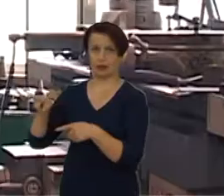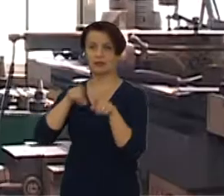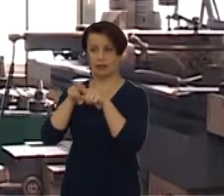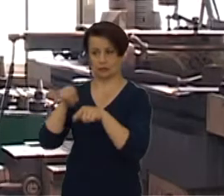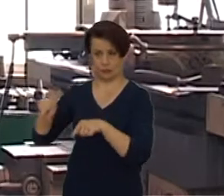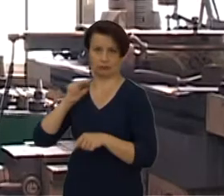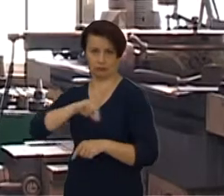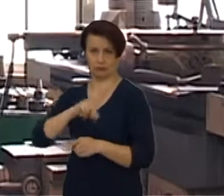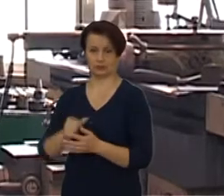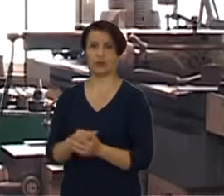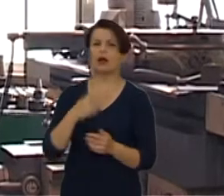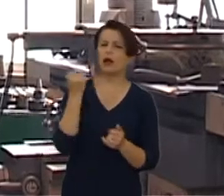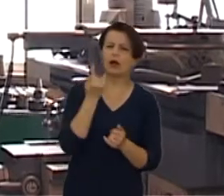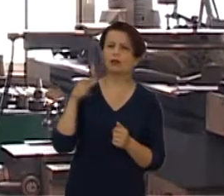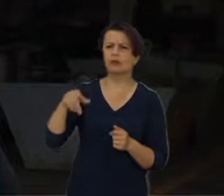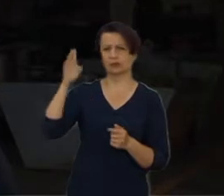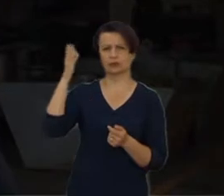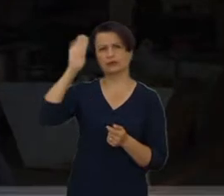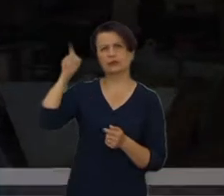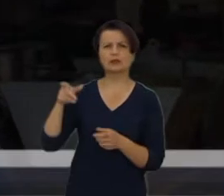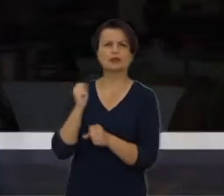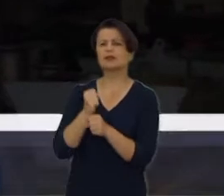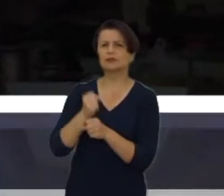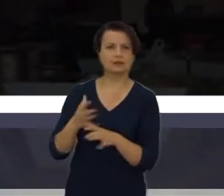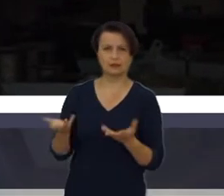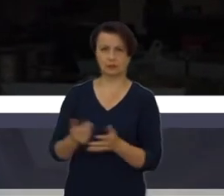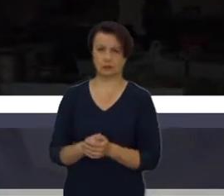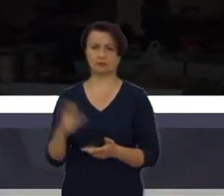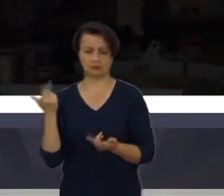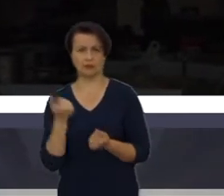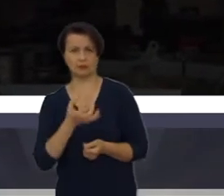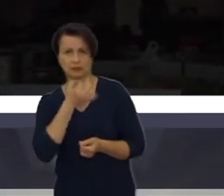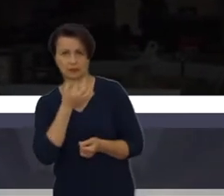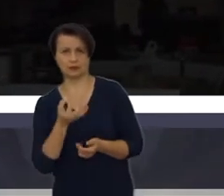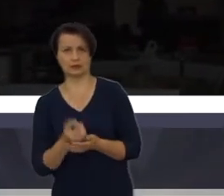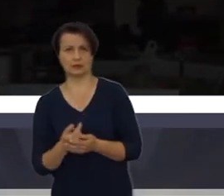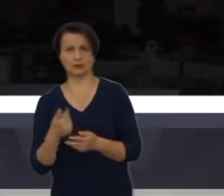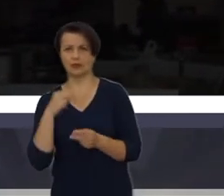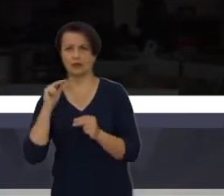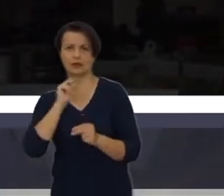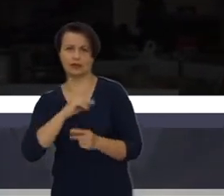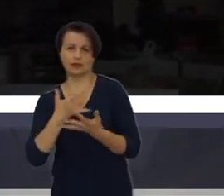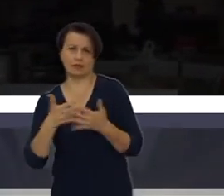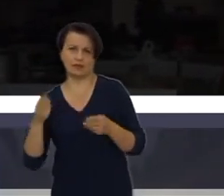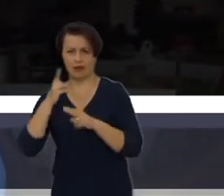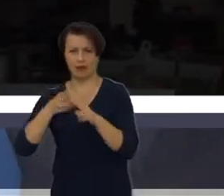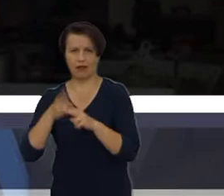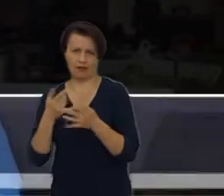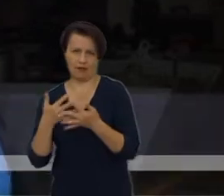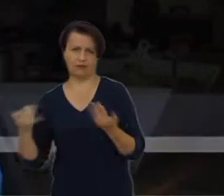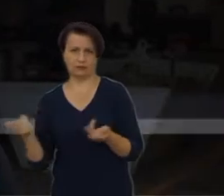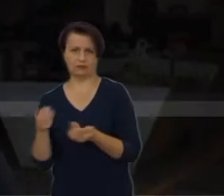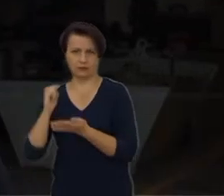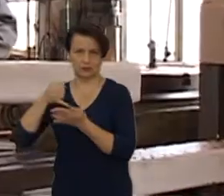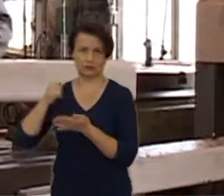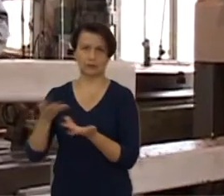vyra. Ką įdomu, čia vyrai daro, ar patiko? Taip, patiko ir dirba visokios metalo darinius